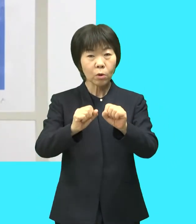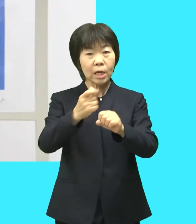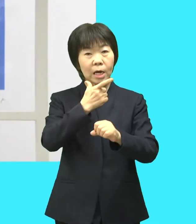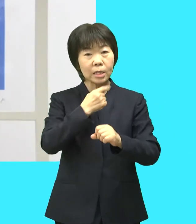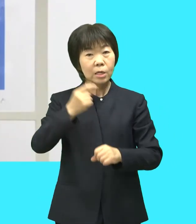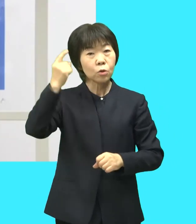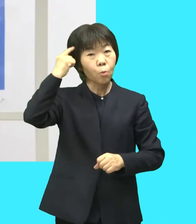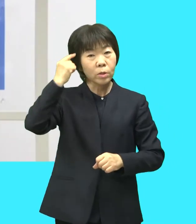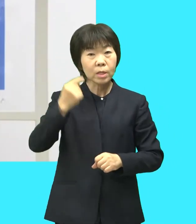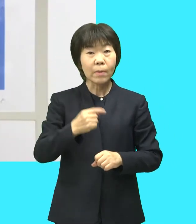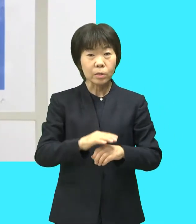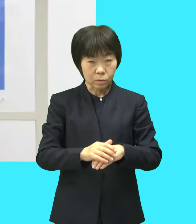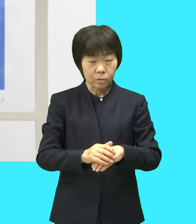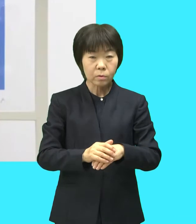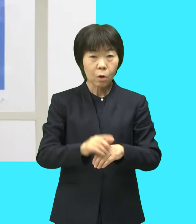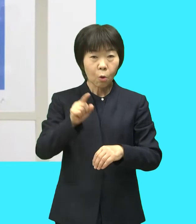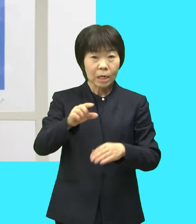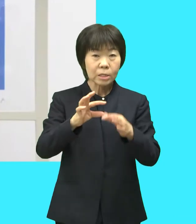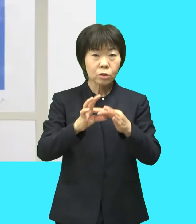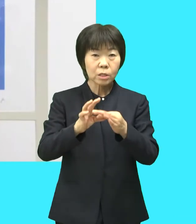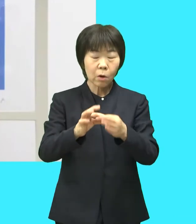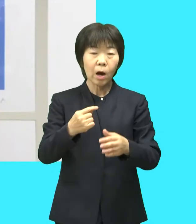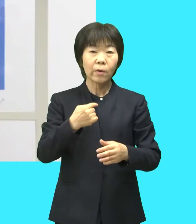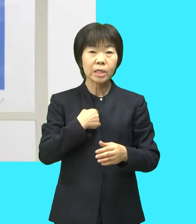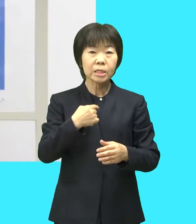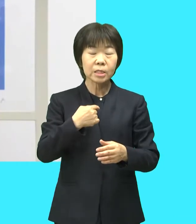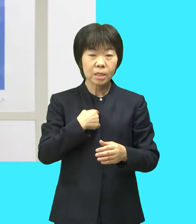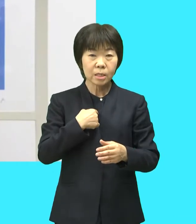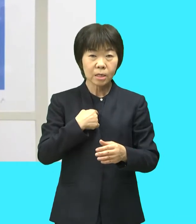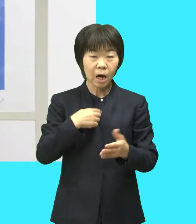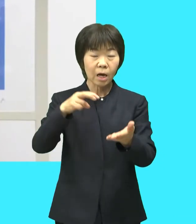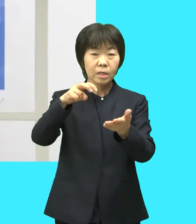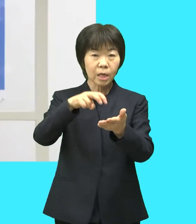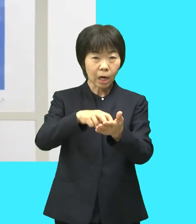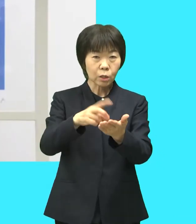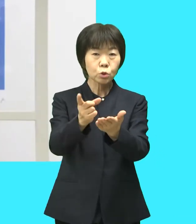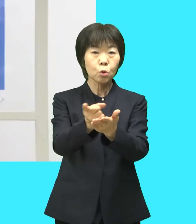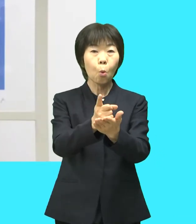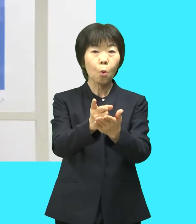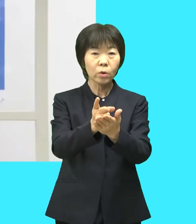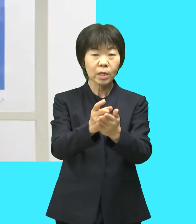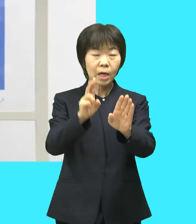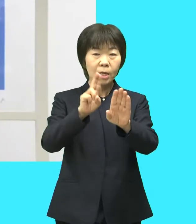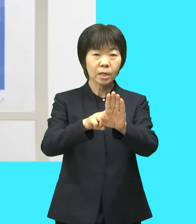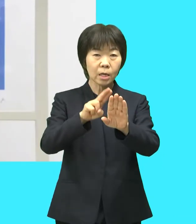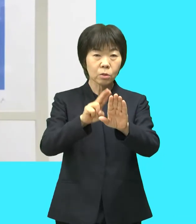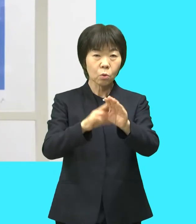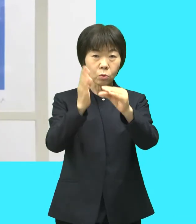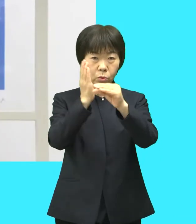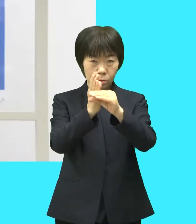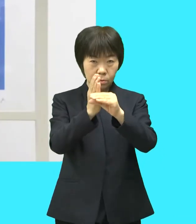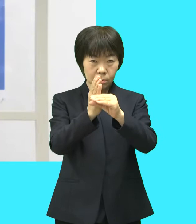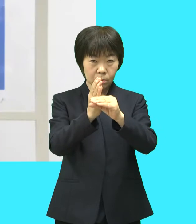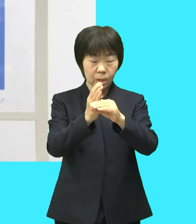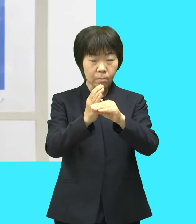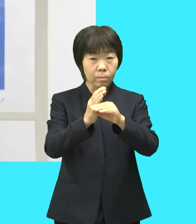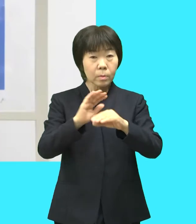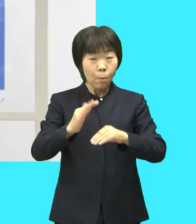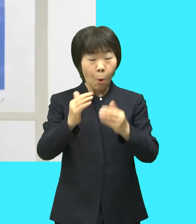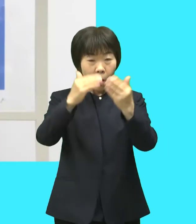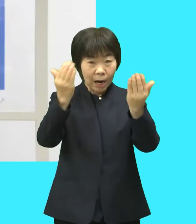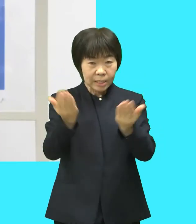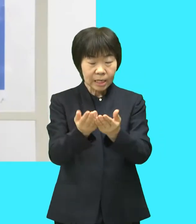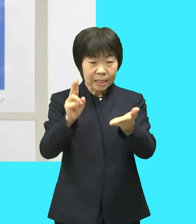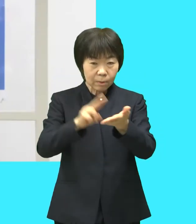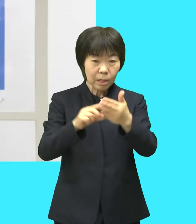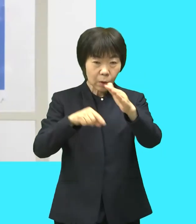思っております。でそれについては私自身が出席する方向で検討しております。ただまだ完全に確定しておりませ